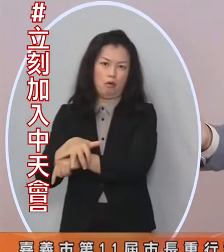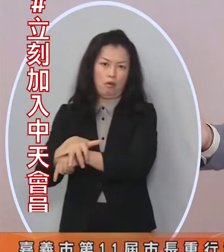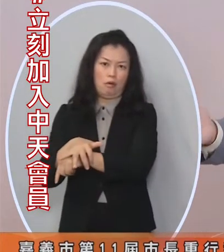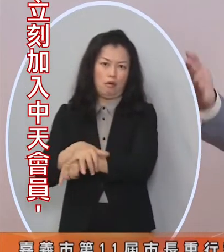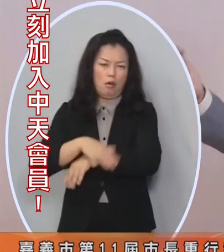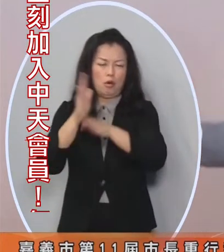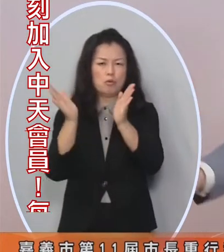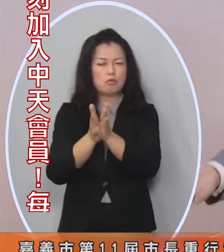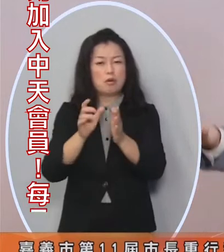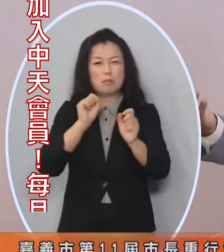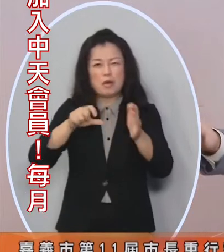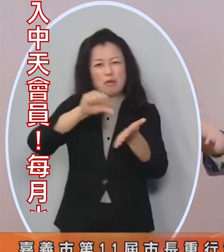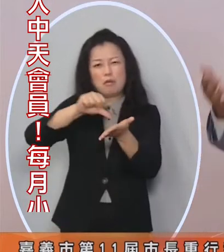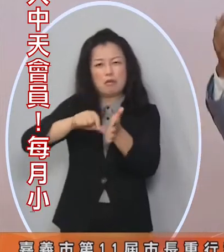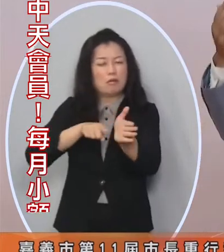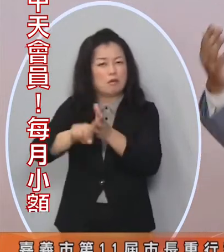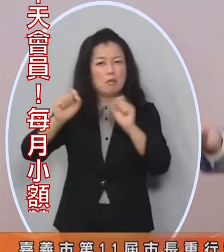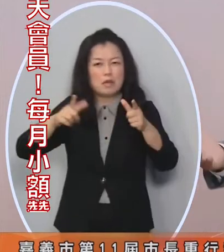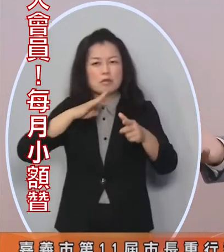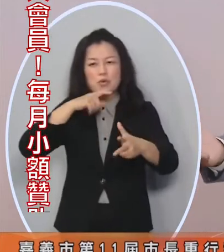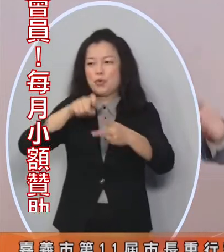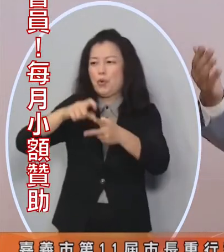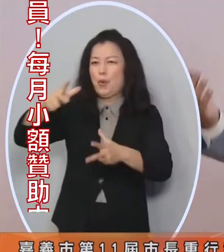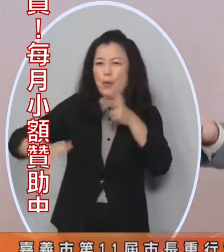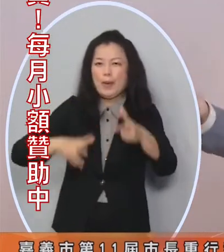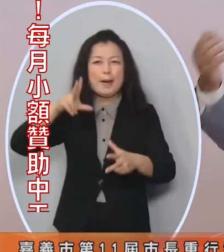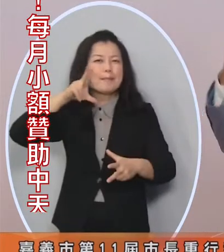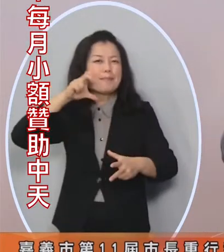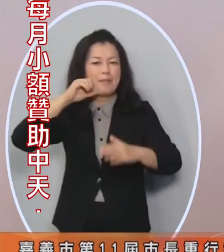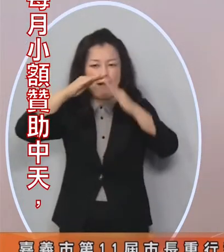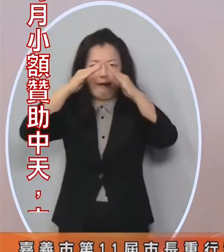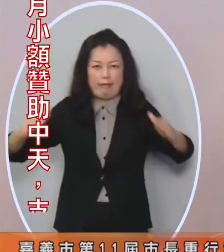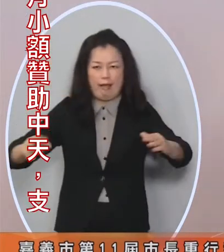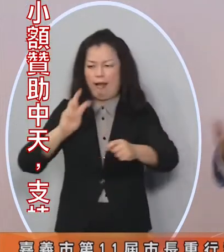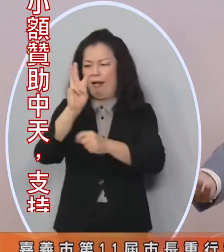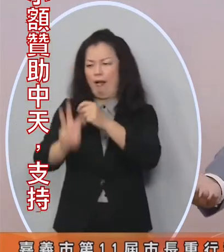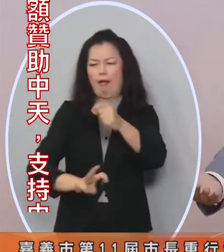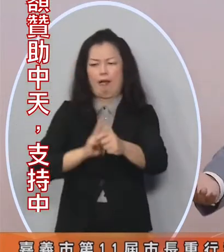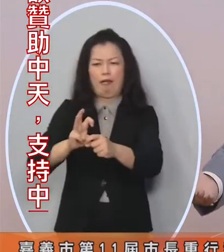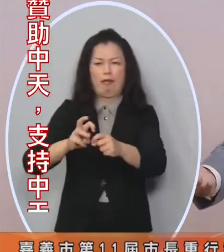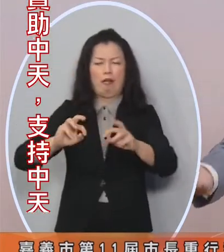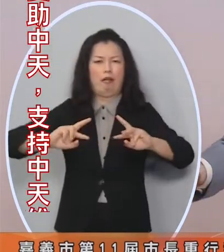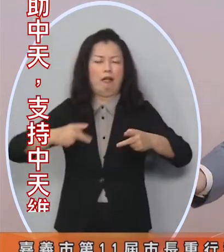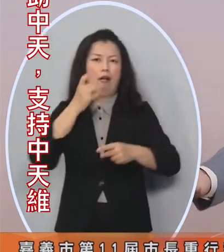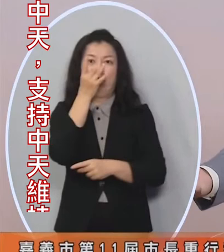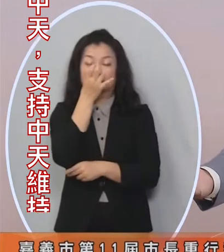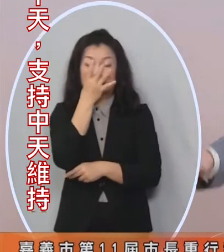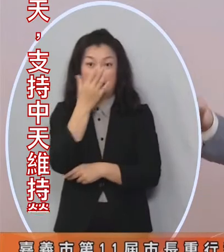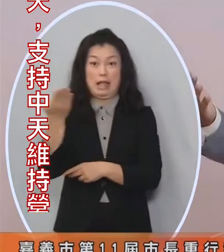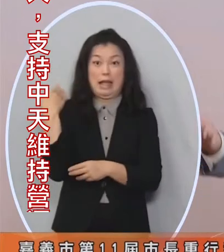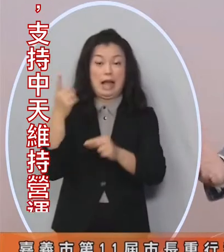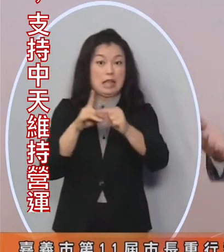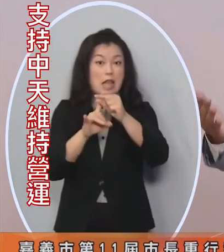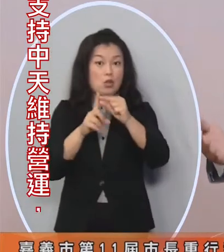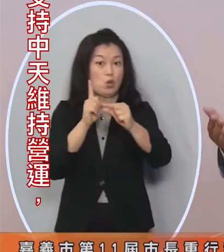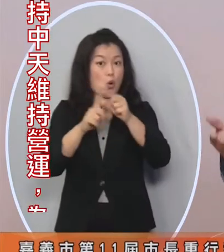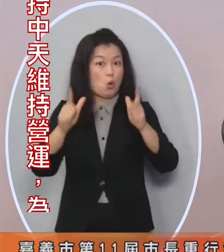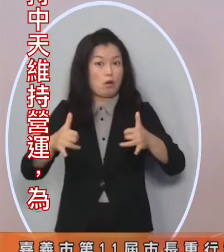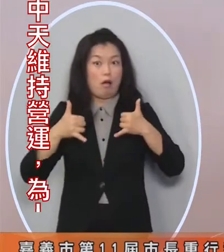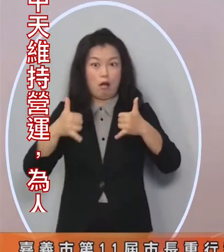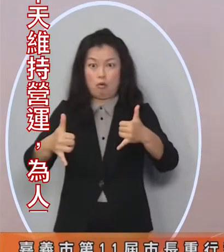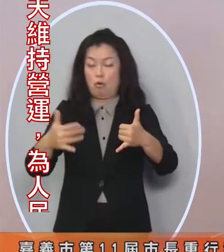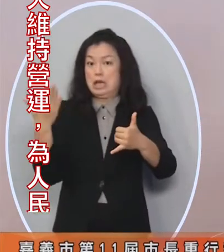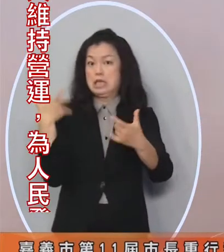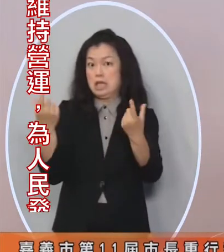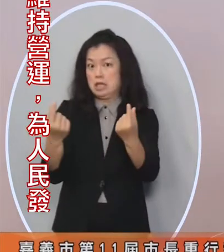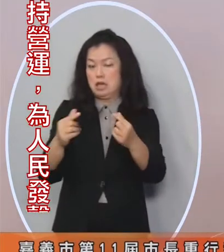通是铁皮屋，通通是工厂，那30年来都没有解决。台中的中港路过去也有这个问题，但是人家现在